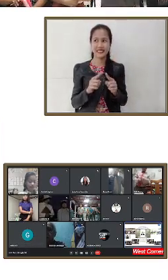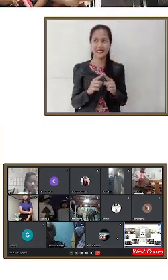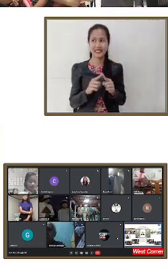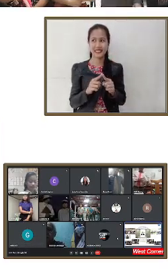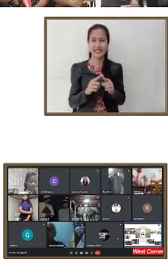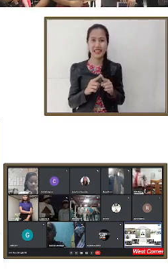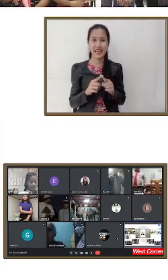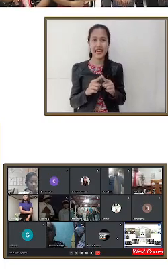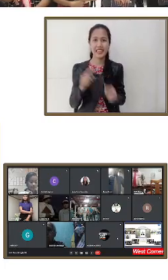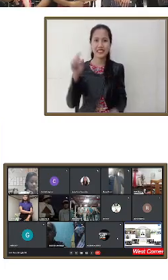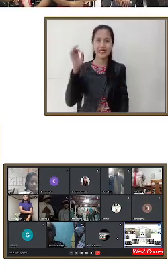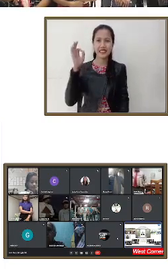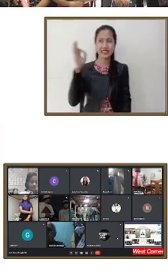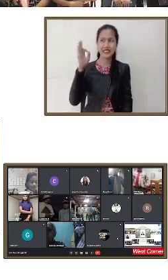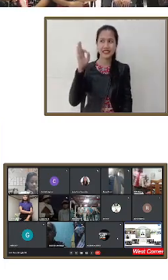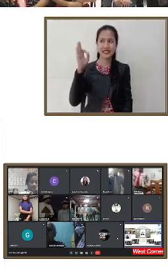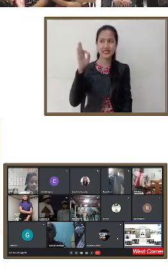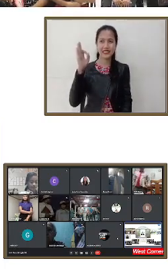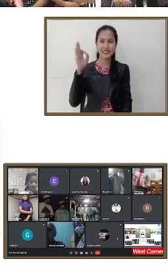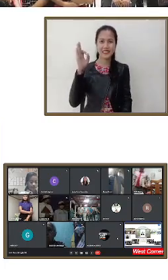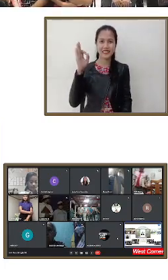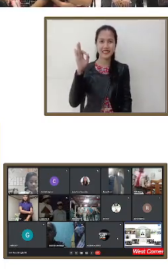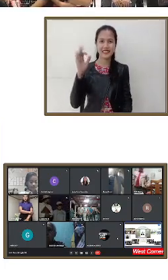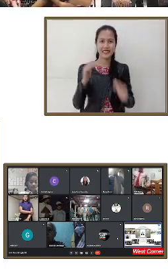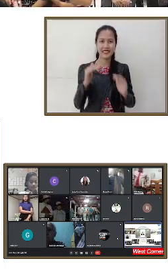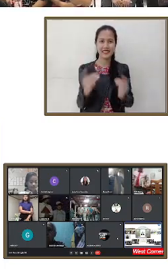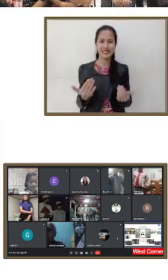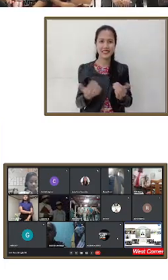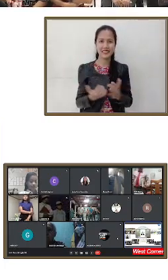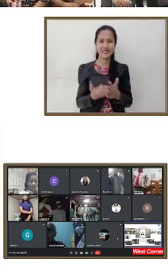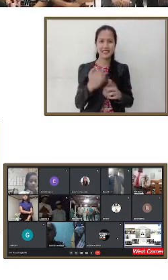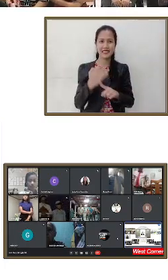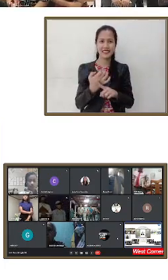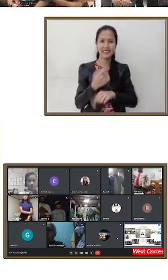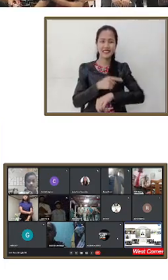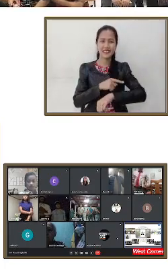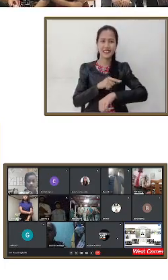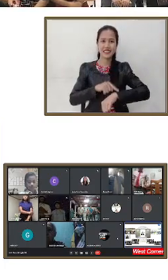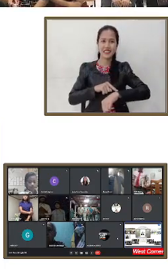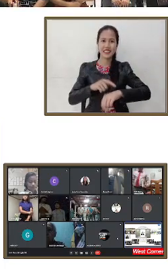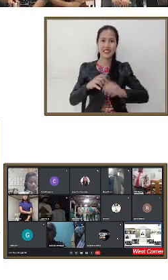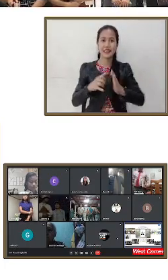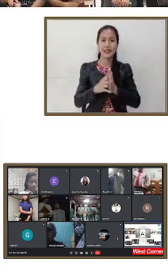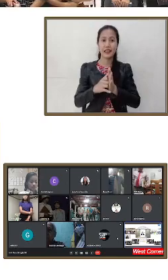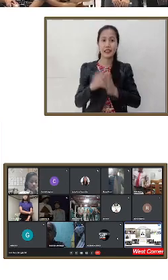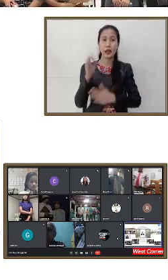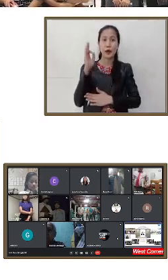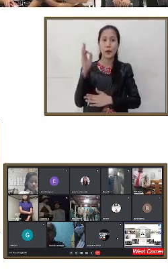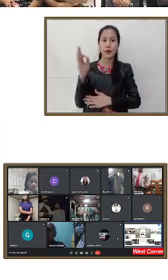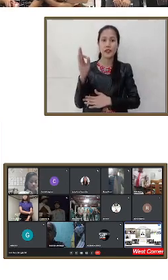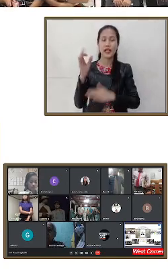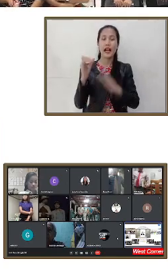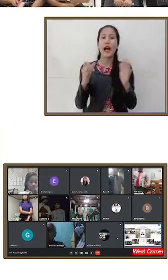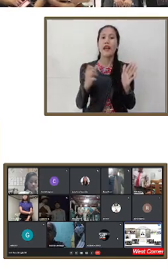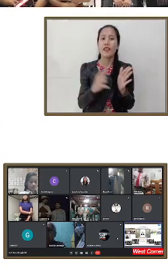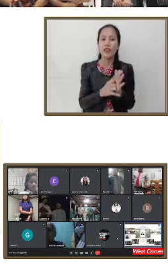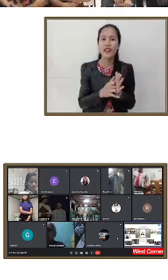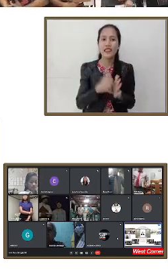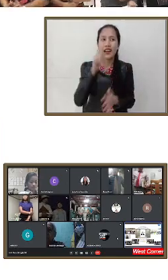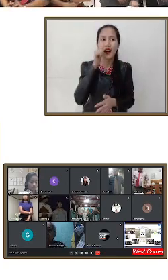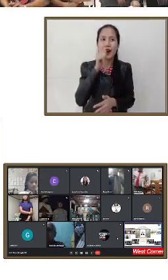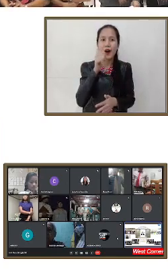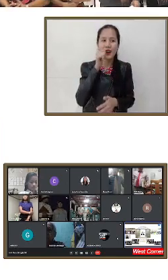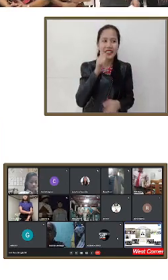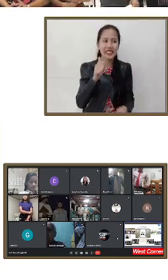po'y na-assign po na maghayag sa Chapel R o saan pa man po, basta salita po ng Diyos ang aking hihayag, yun po ay aking laging